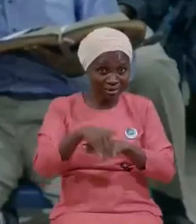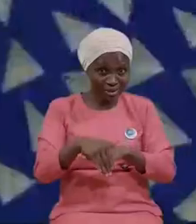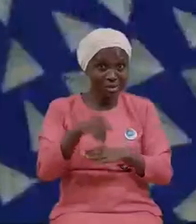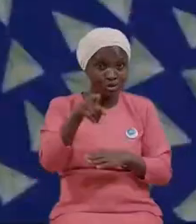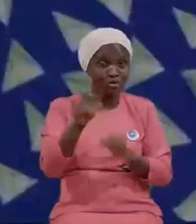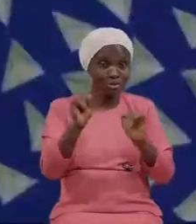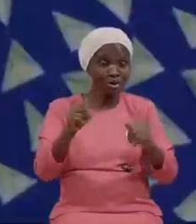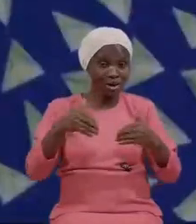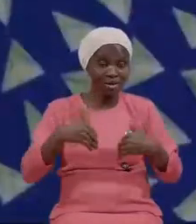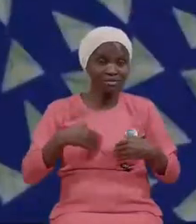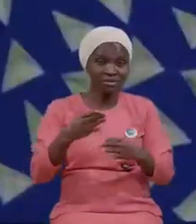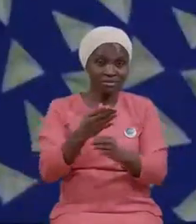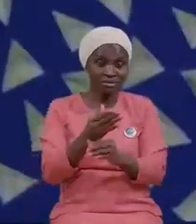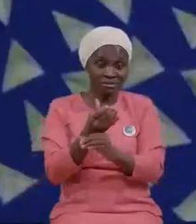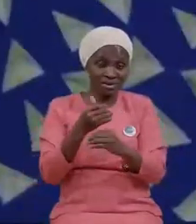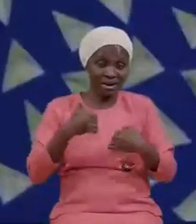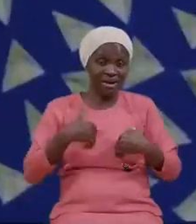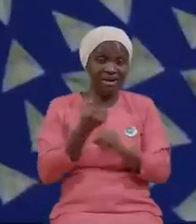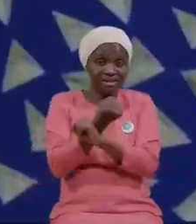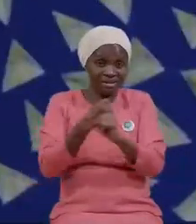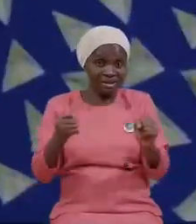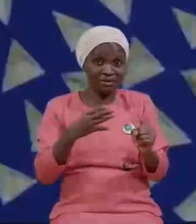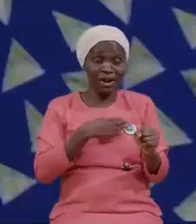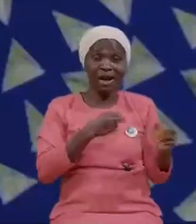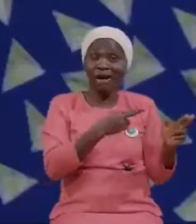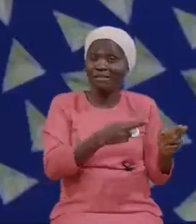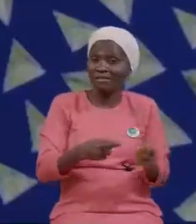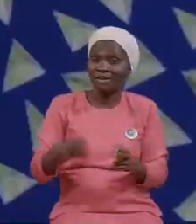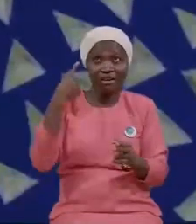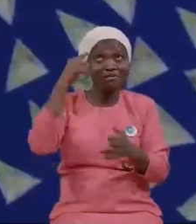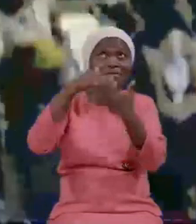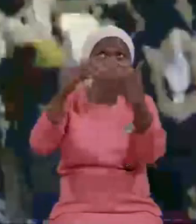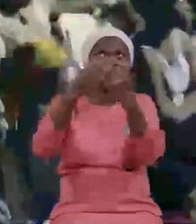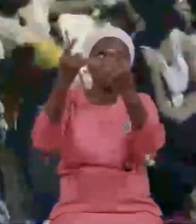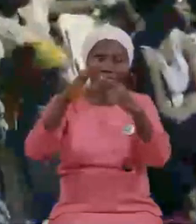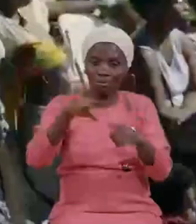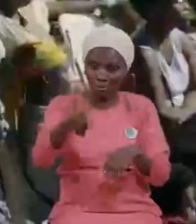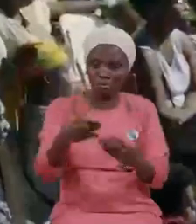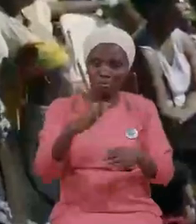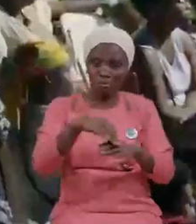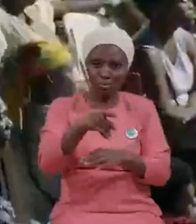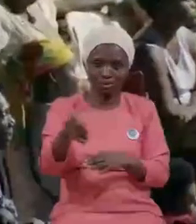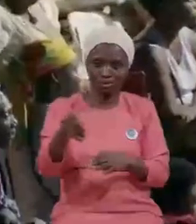Pour que ce soit, tu aies le salut dans le royaume de Dieu et la préparation pour le royaume de Dieu.